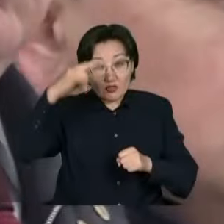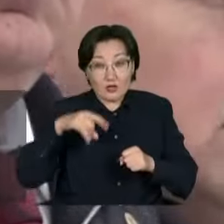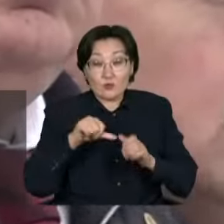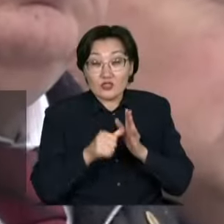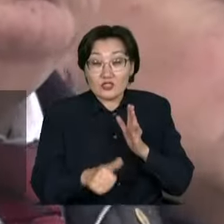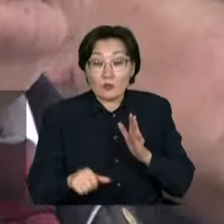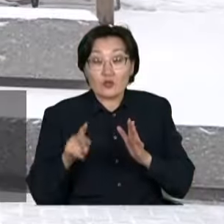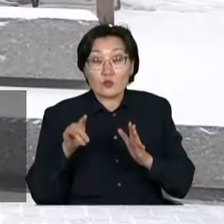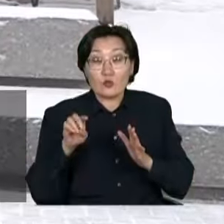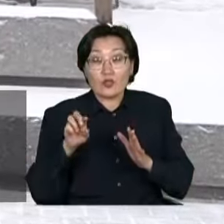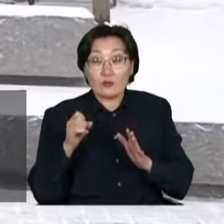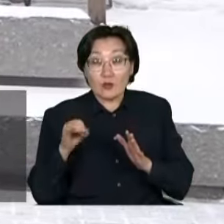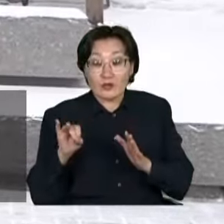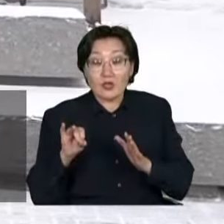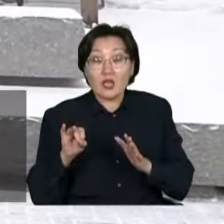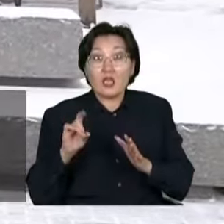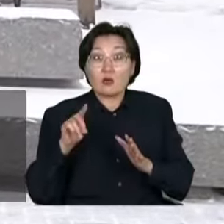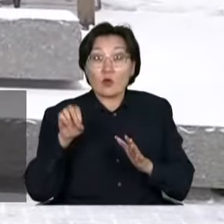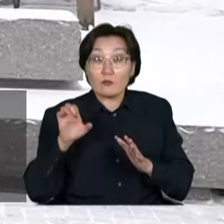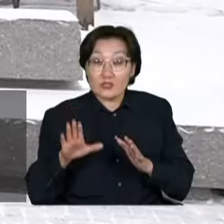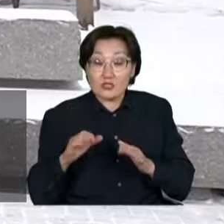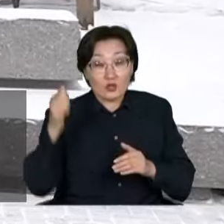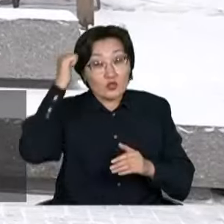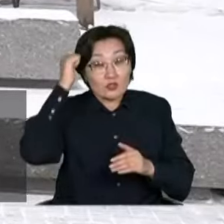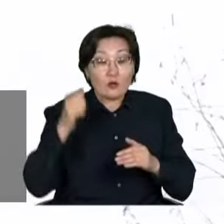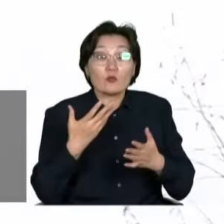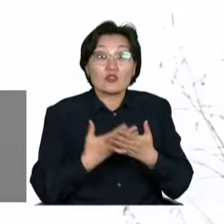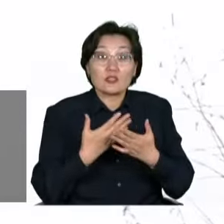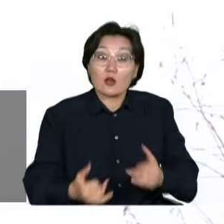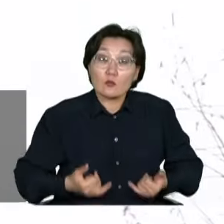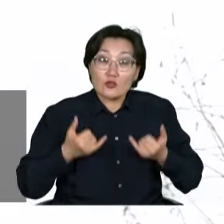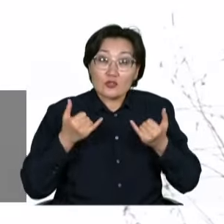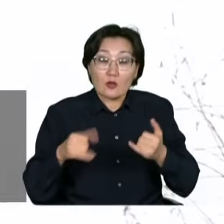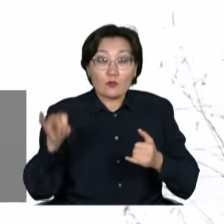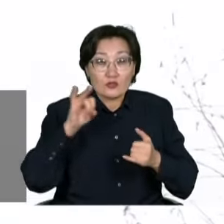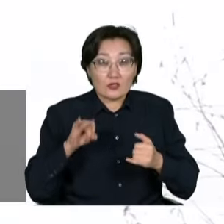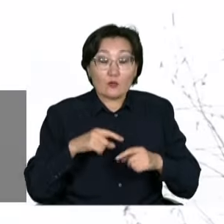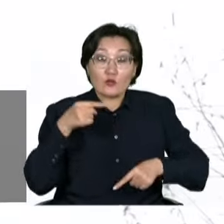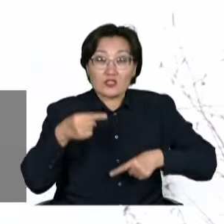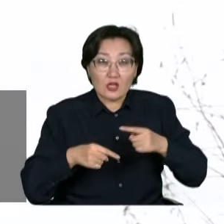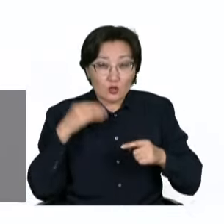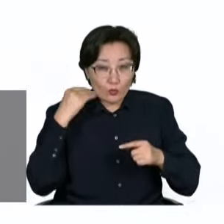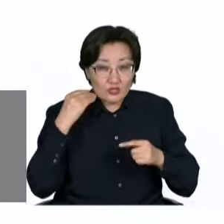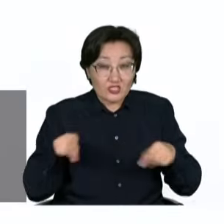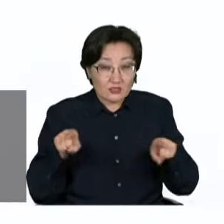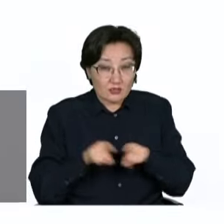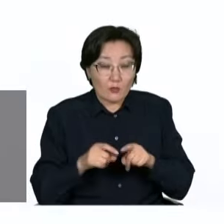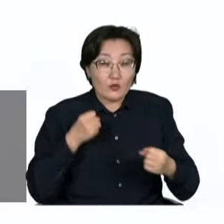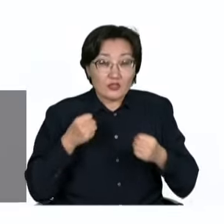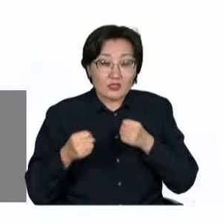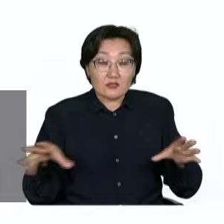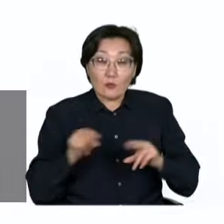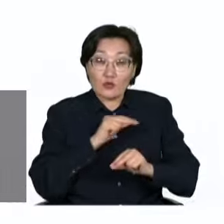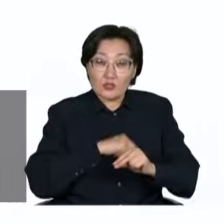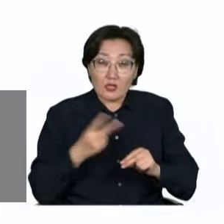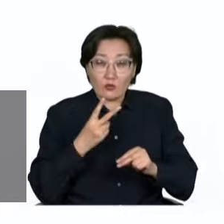скульпторы Айдос Буркытпаев и Тимур Ирмухамедов. Памятник символизирует уважение к историческому наследию Турции, а также укрепление